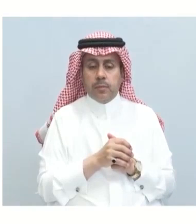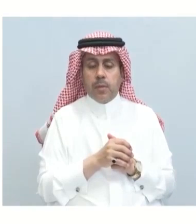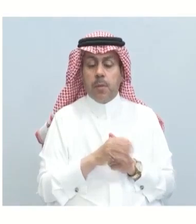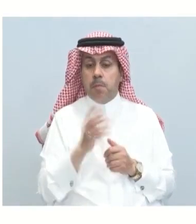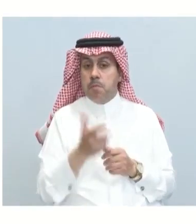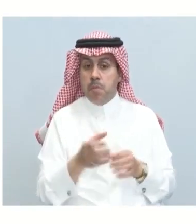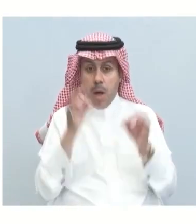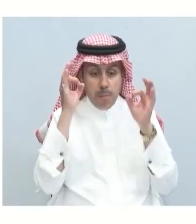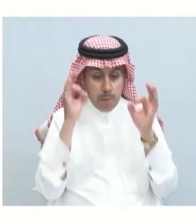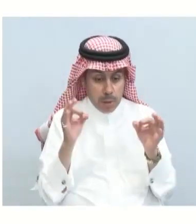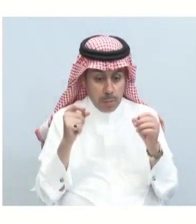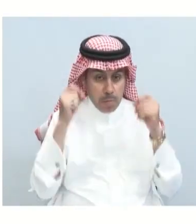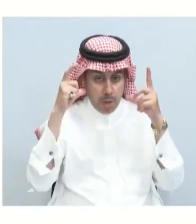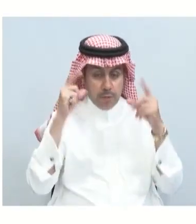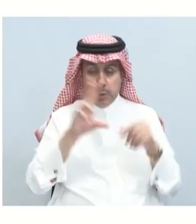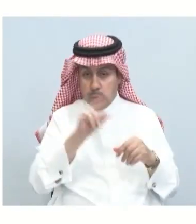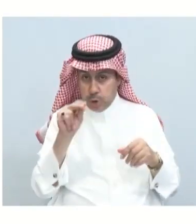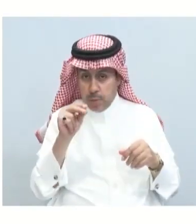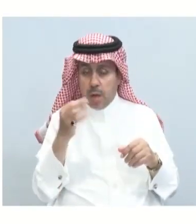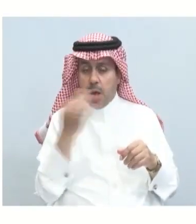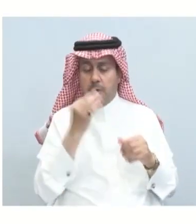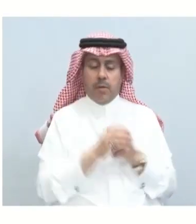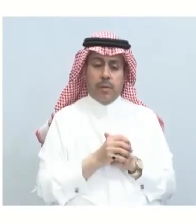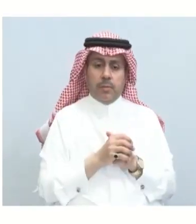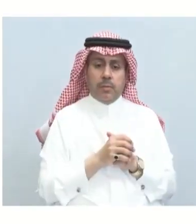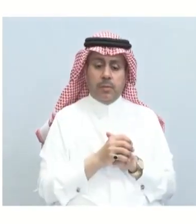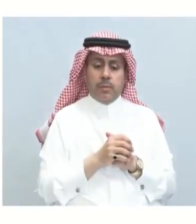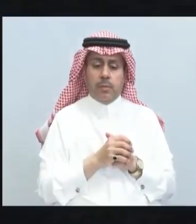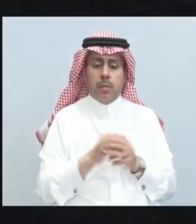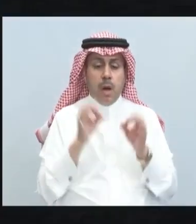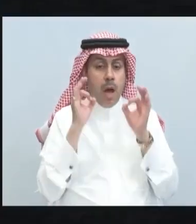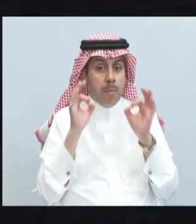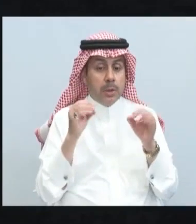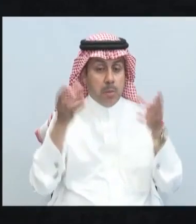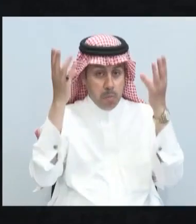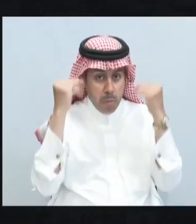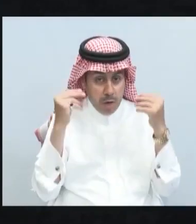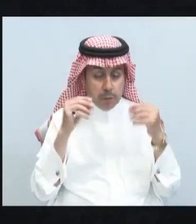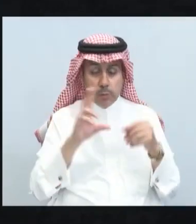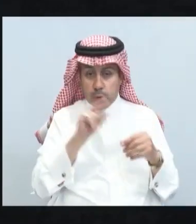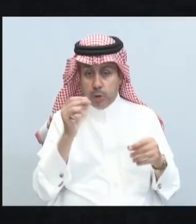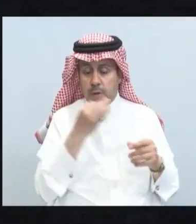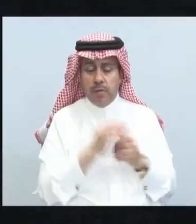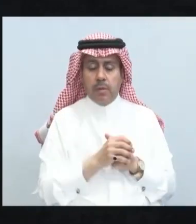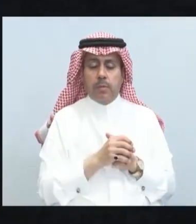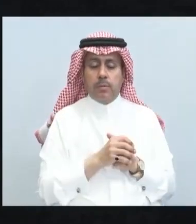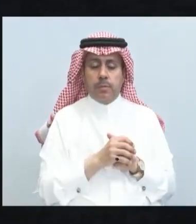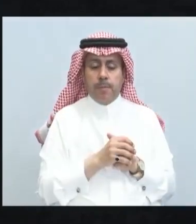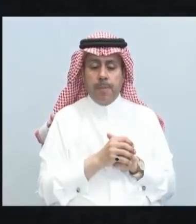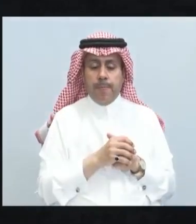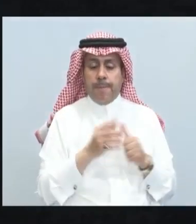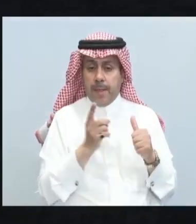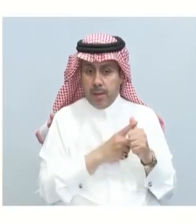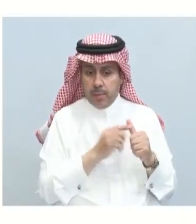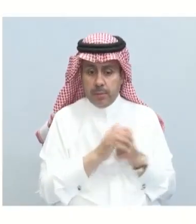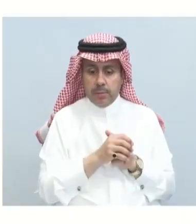اليكم ما اهميه معرفه المتشابه اللفظي اخذناه ما اهميه ذلك ذكرنا اربعه امور احسنتم قلنا الامر